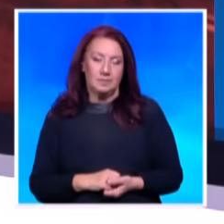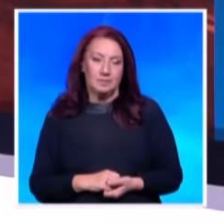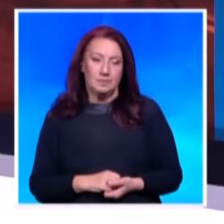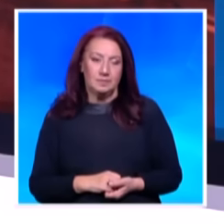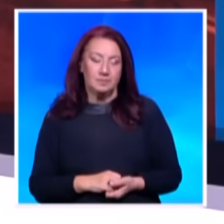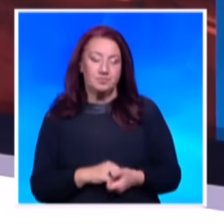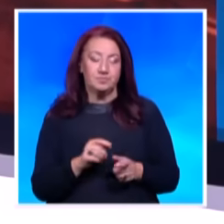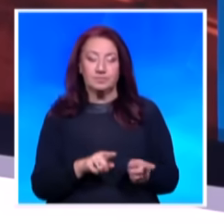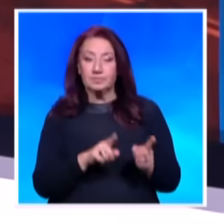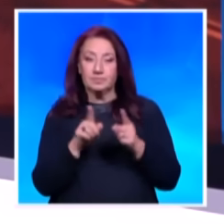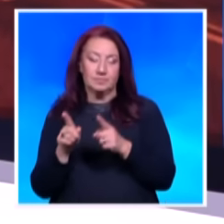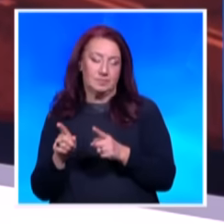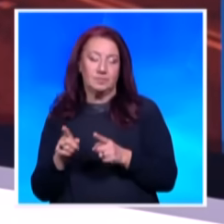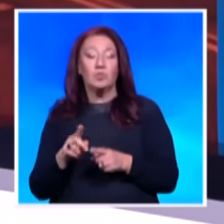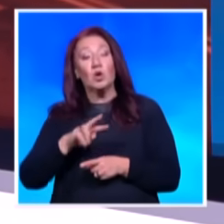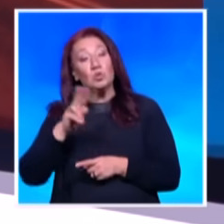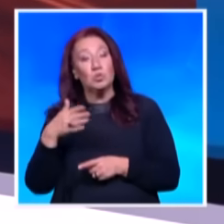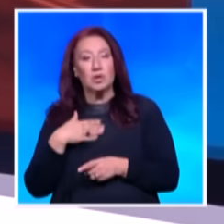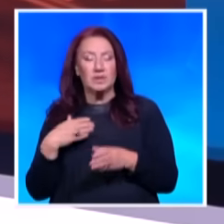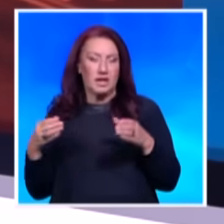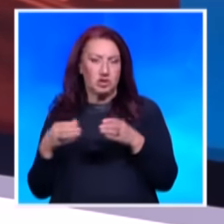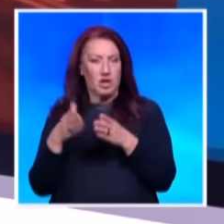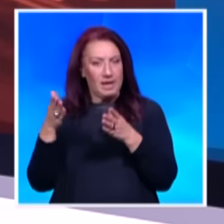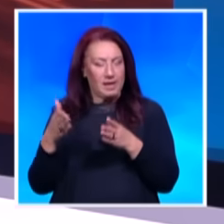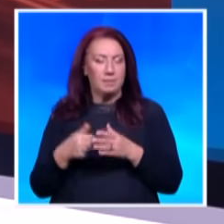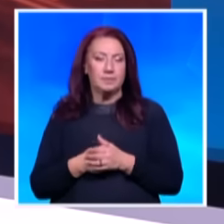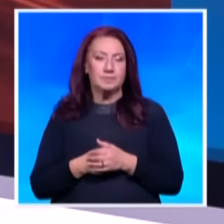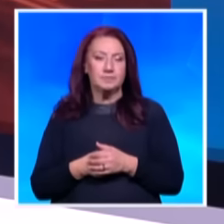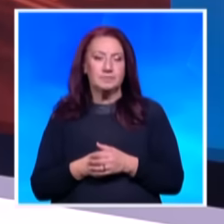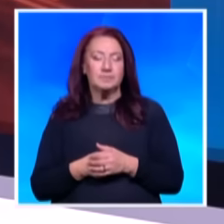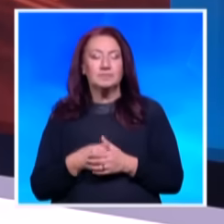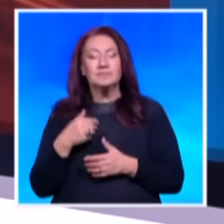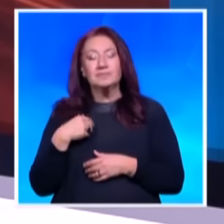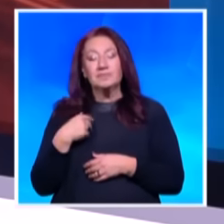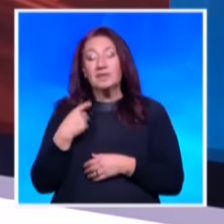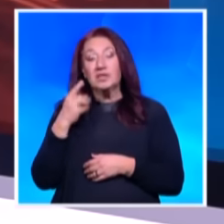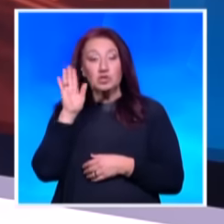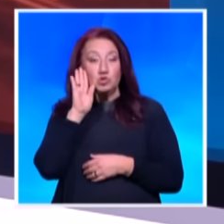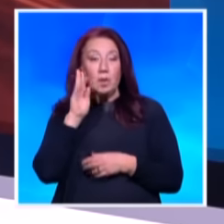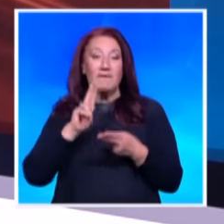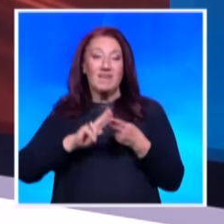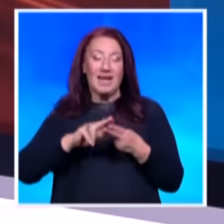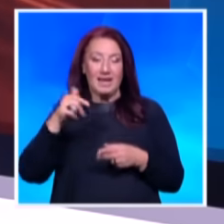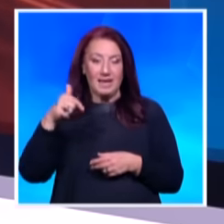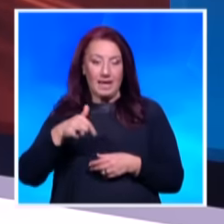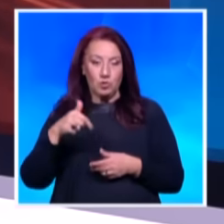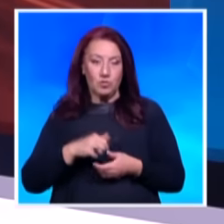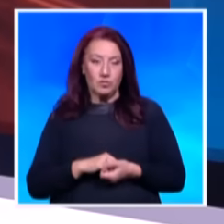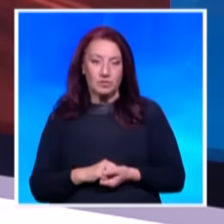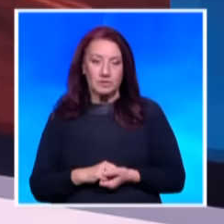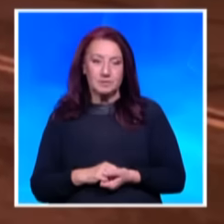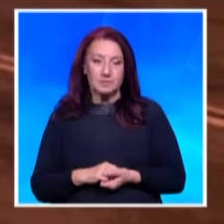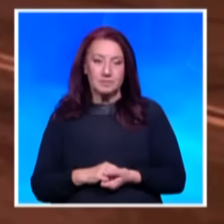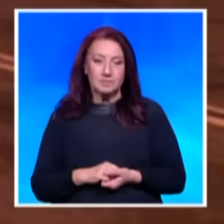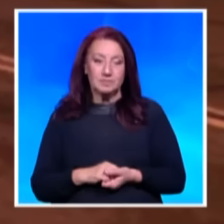А сега отиваме към още един екип на BTV в центъра на София. Това е Валери Генов. Валери и оператора Петър